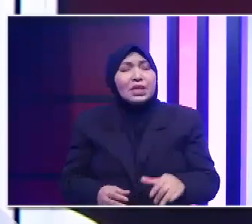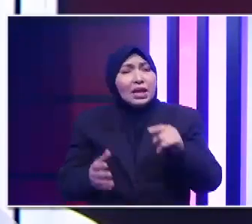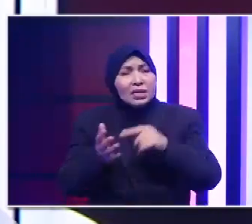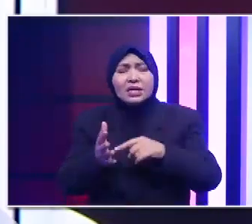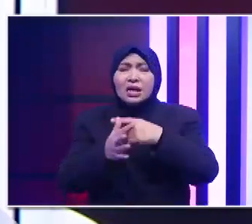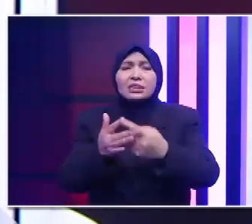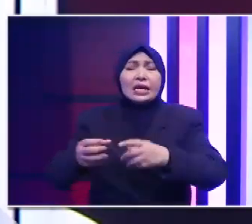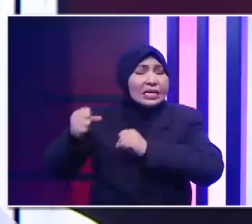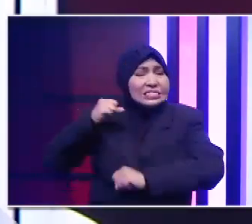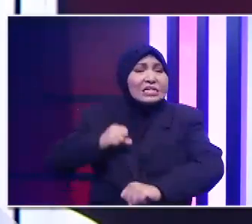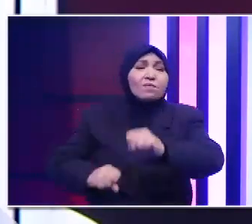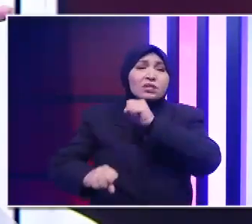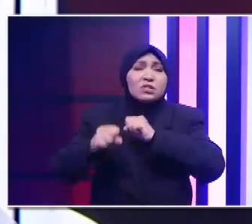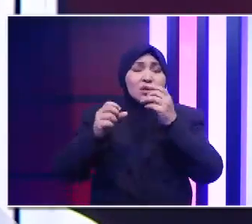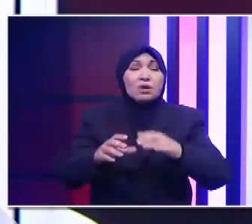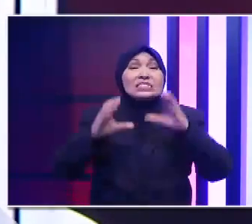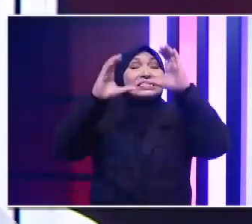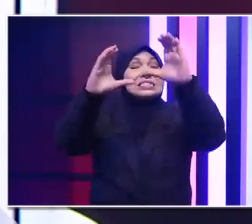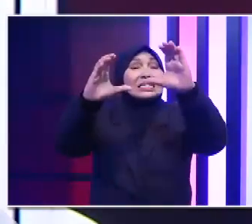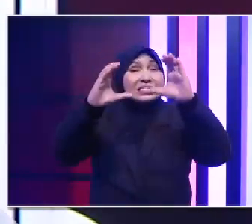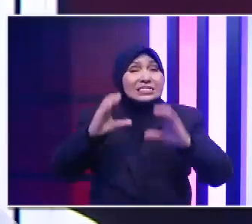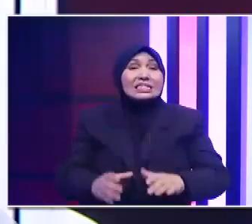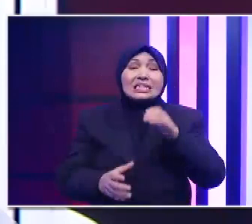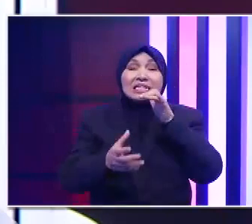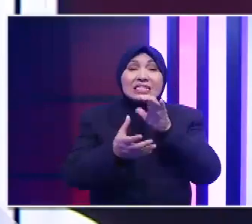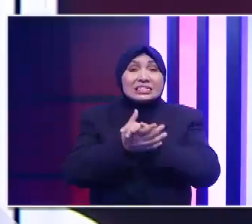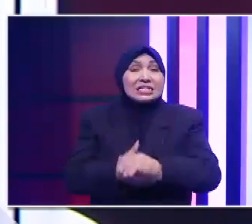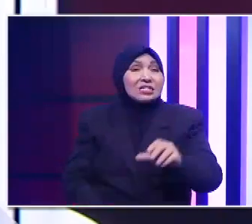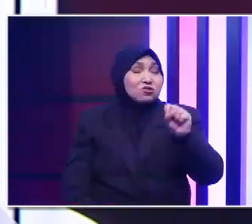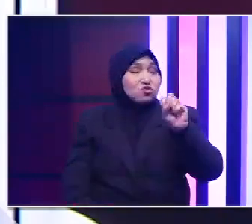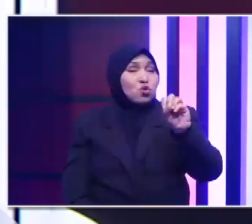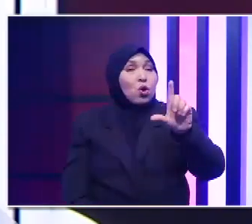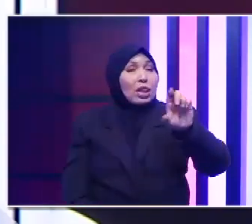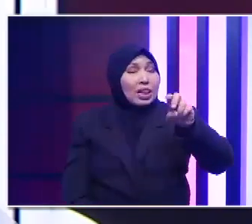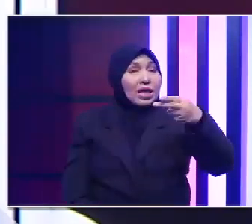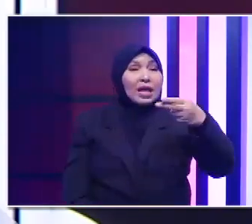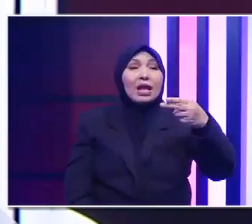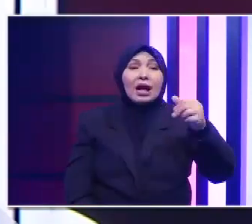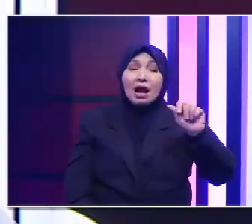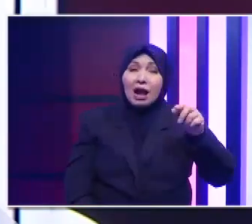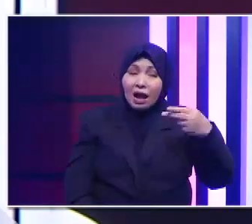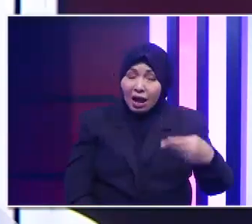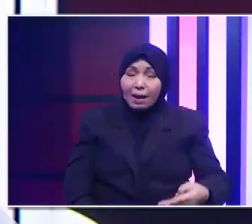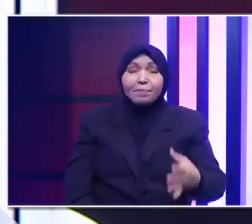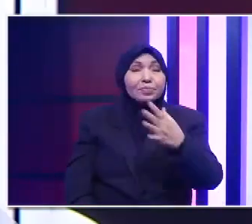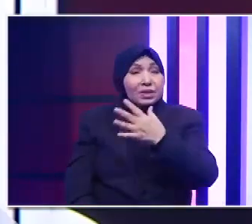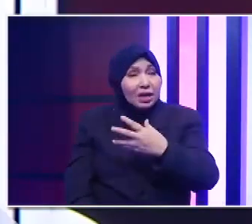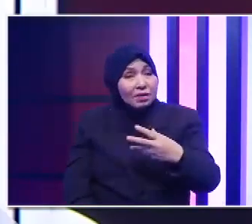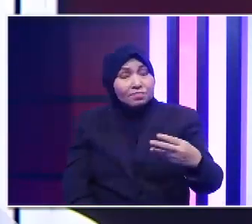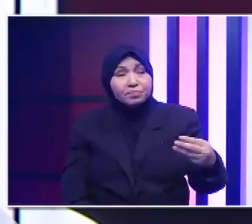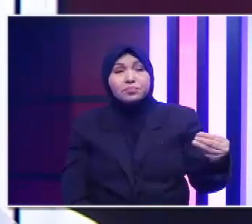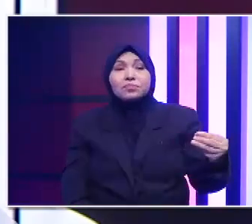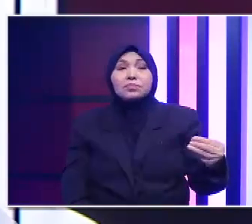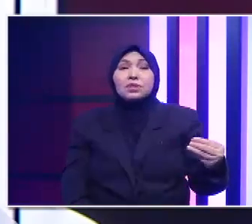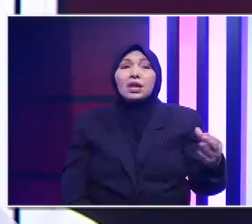ini antara sifat-sifat angkat ciri-ciri istri sholehah lah kalau kita daftar kan dunia mata wahai remata